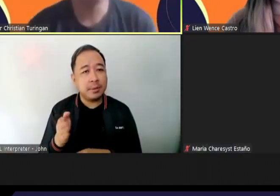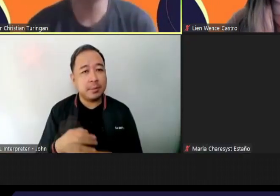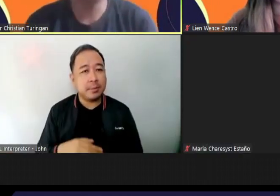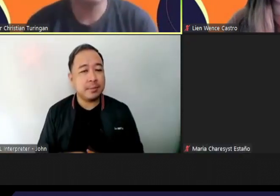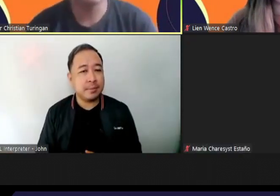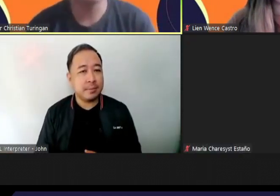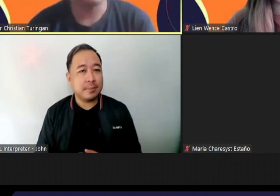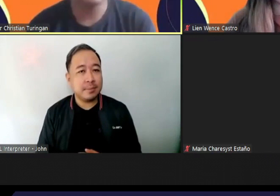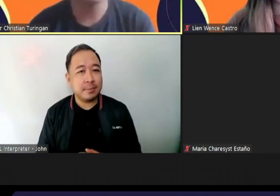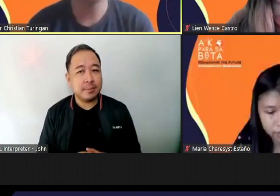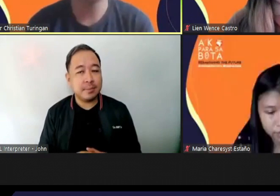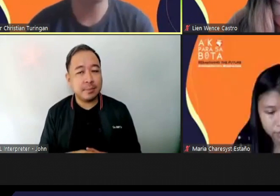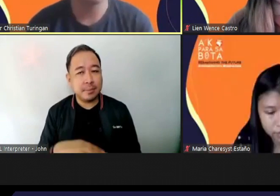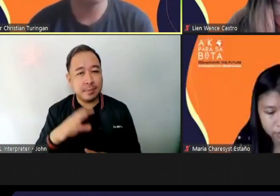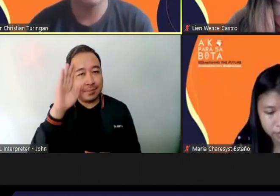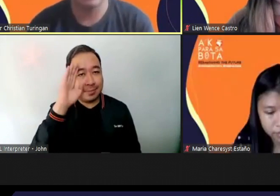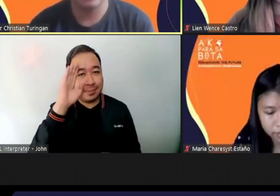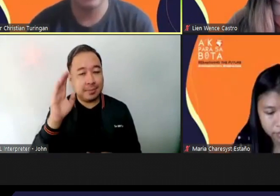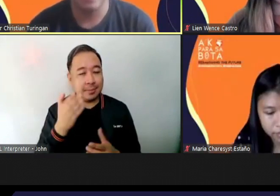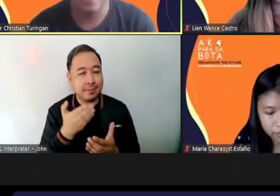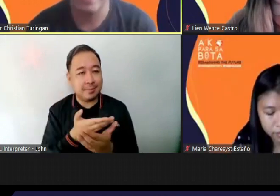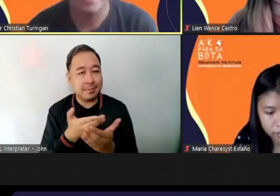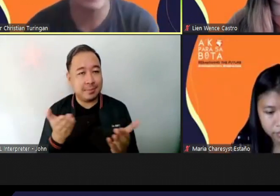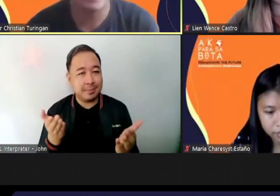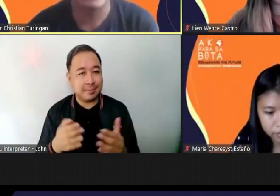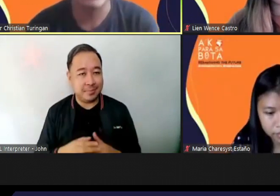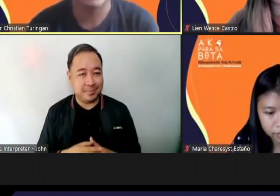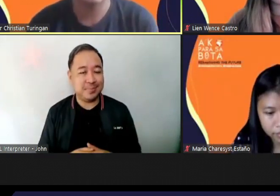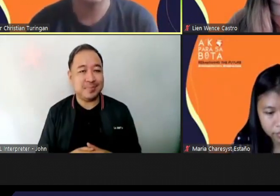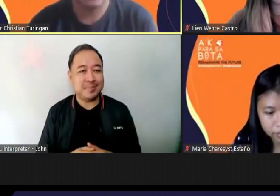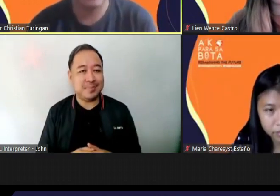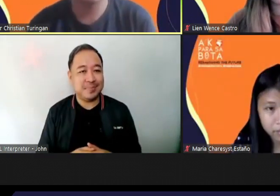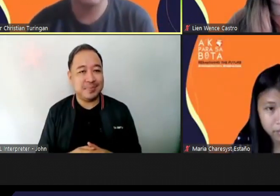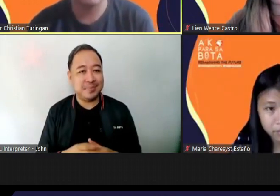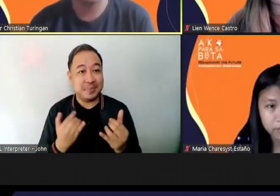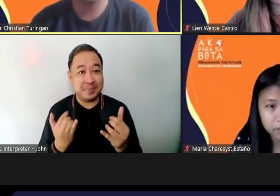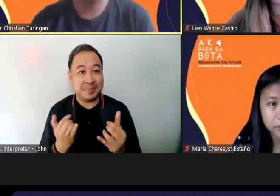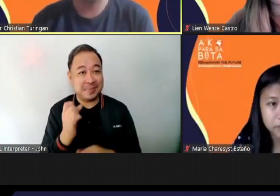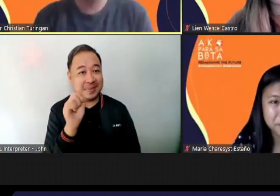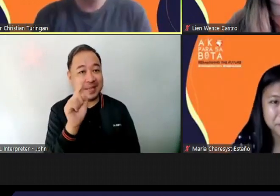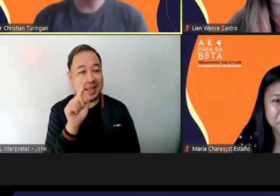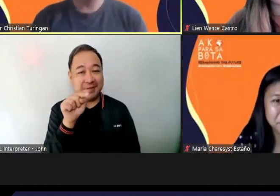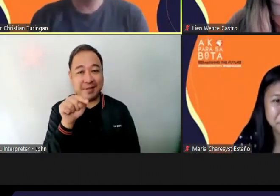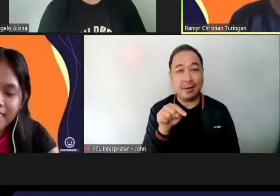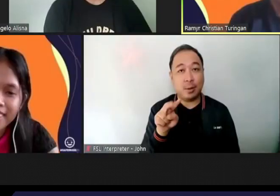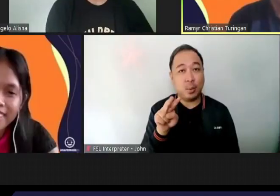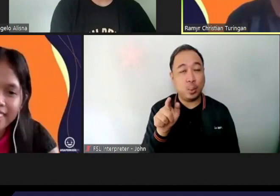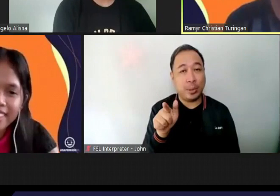Hello po sa ating lahat. Isang makabatang tanghali kasi 11:26 na po.